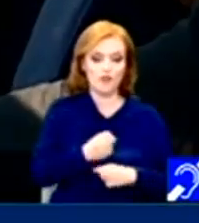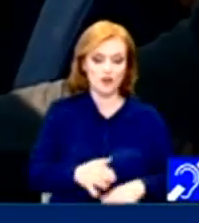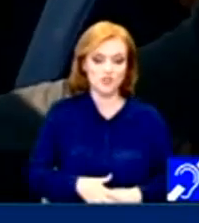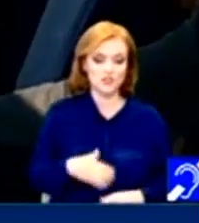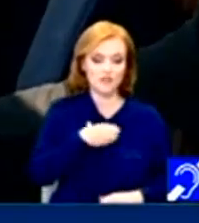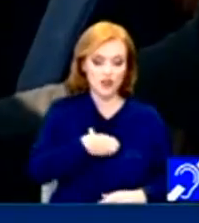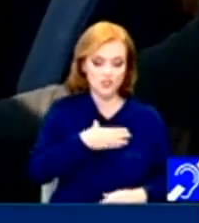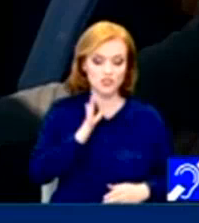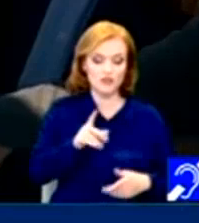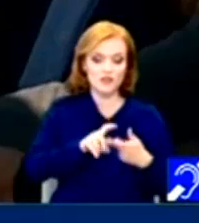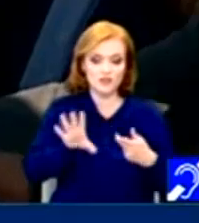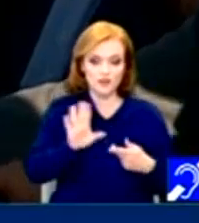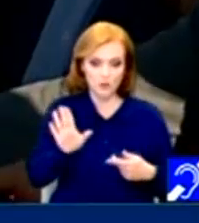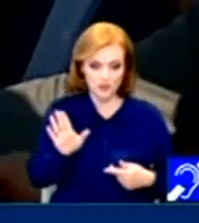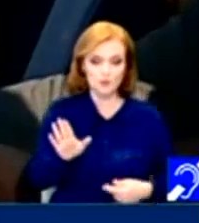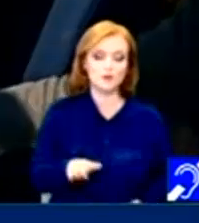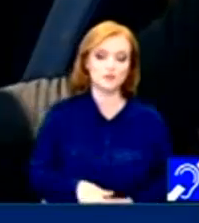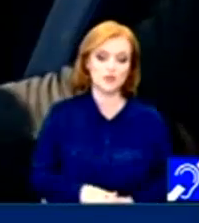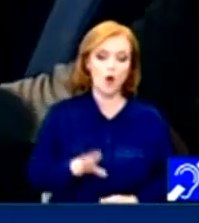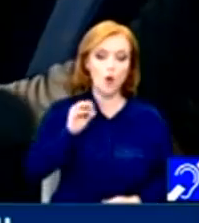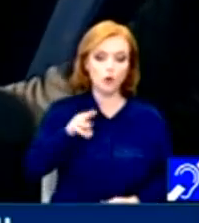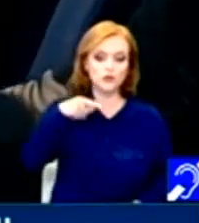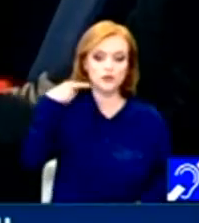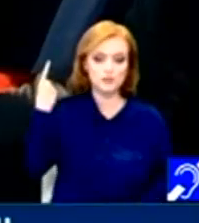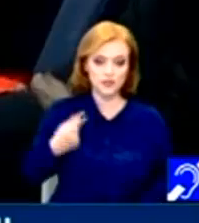securității energetice a Republicii Moldova. Prin aceste acțiuni